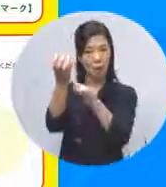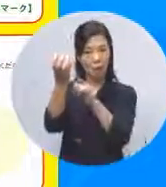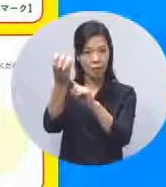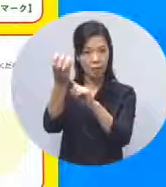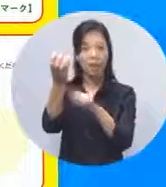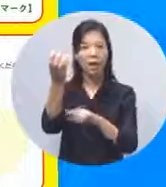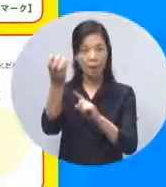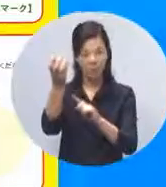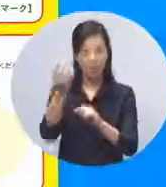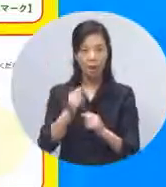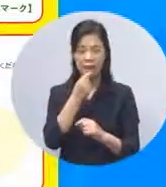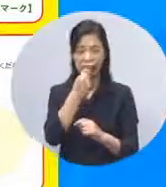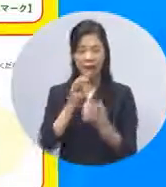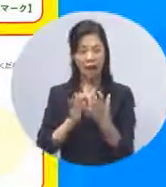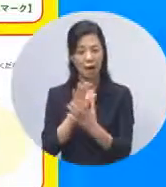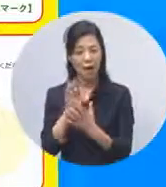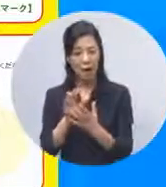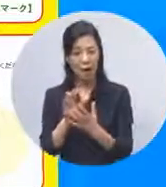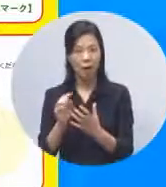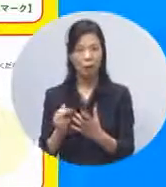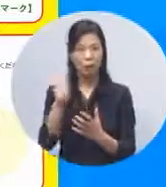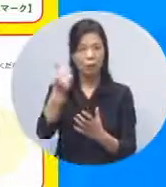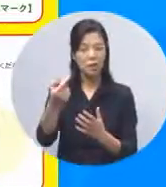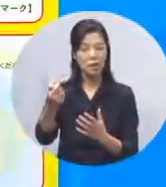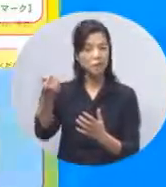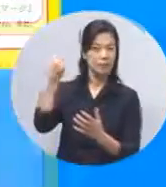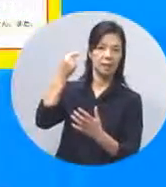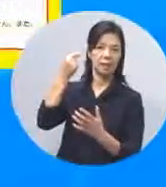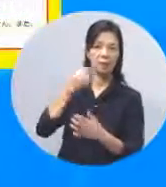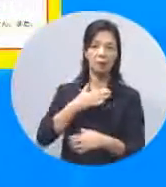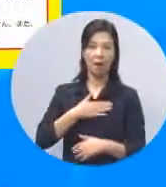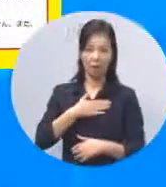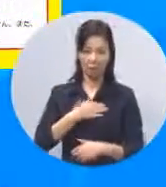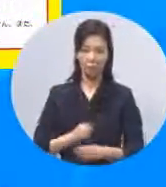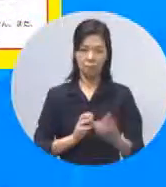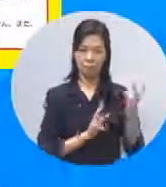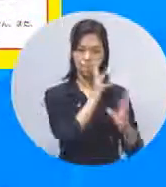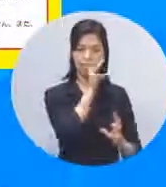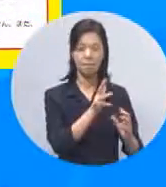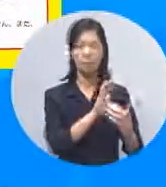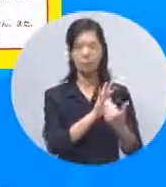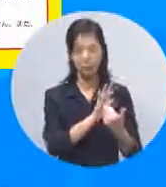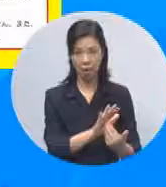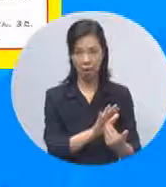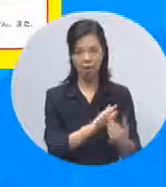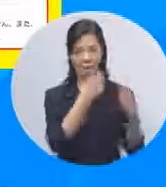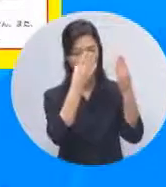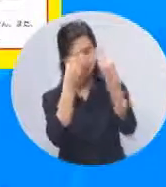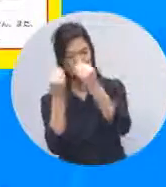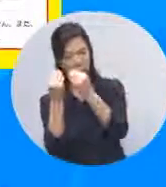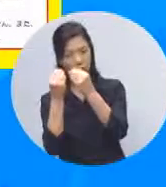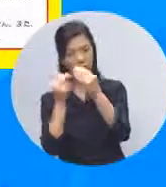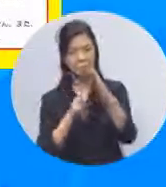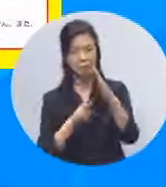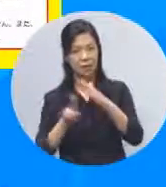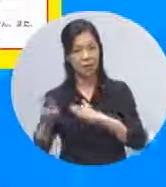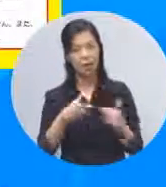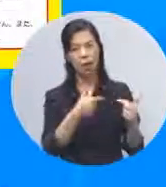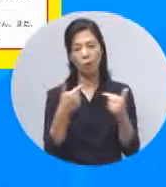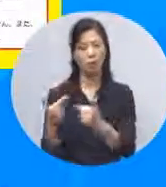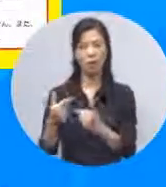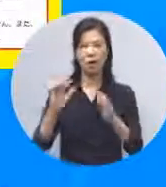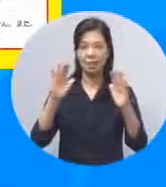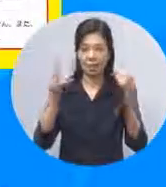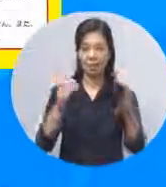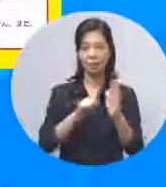煙の段階で音が鳴るなどして知らせてくれますので、被害の拡大を防いだり寝ている時の逃げ遅れを防止したり